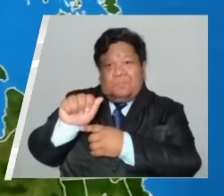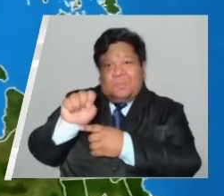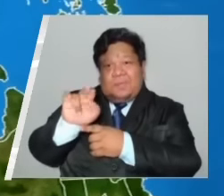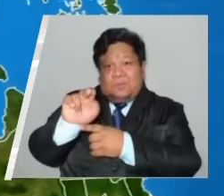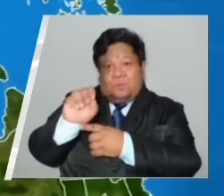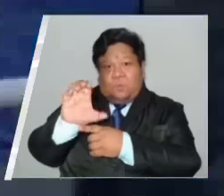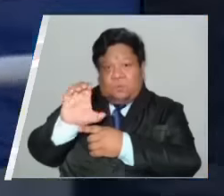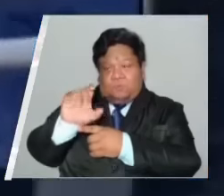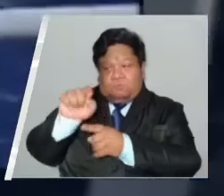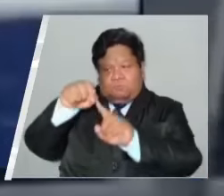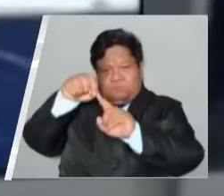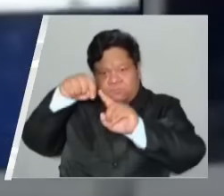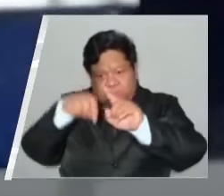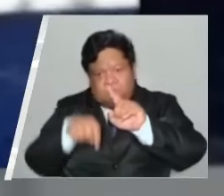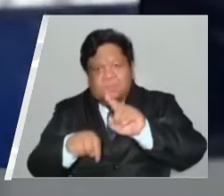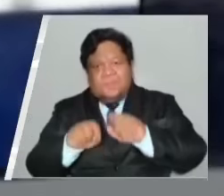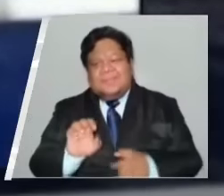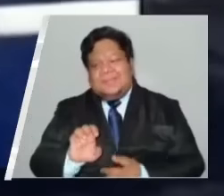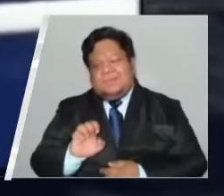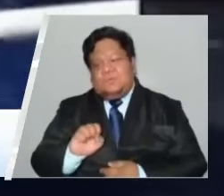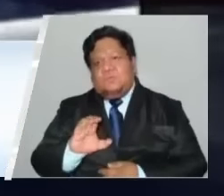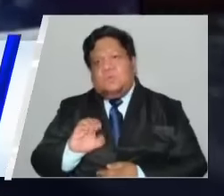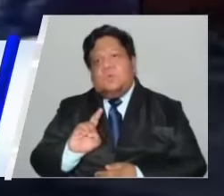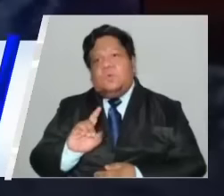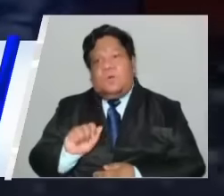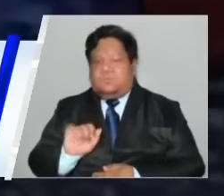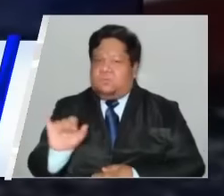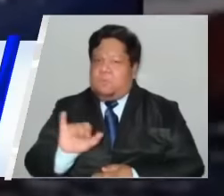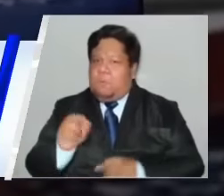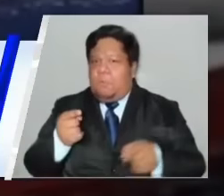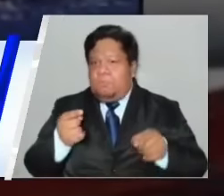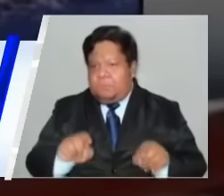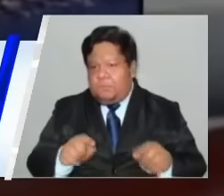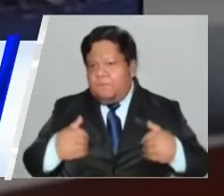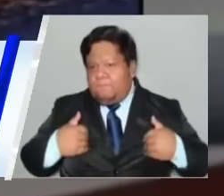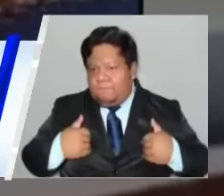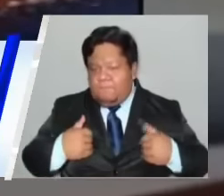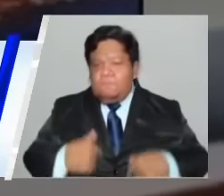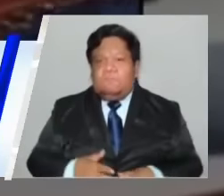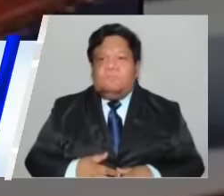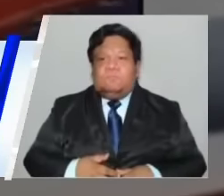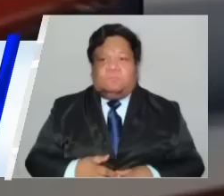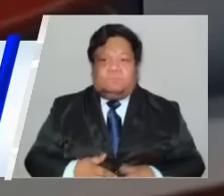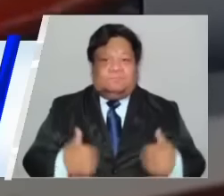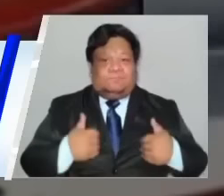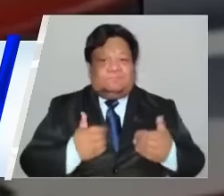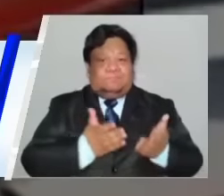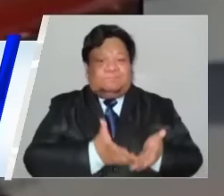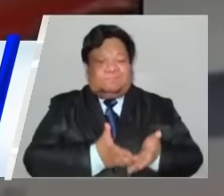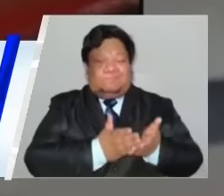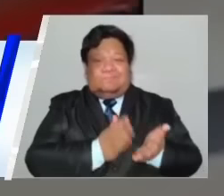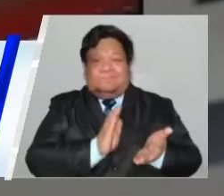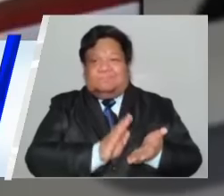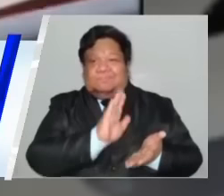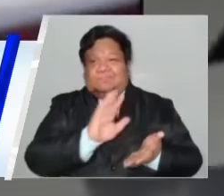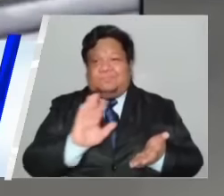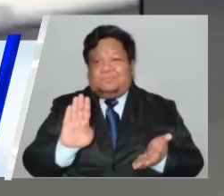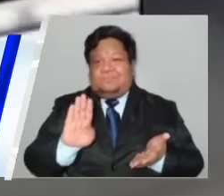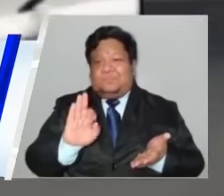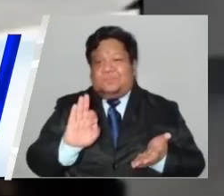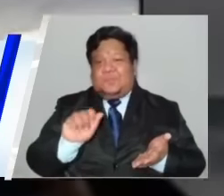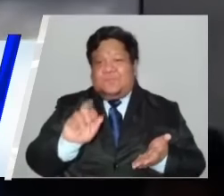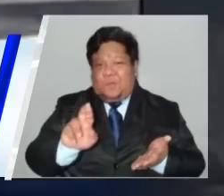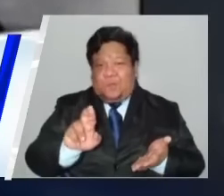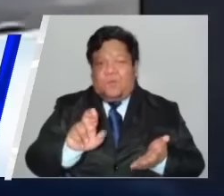malapit sa Eskwadra Shoal. Naroon ang BRP Dato Roma Penet kasama ang mga barko ng PCG para tulungan ang